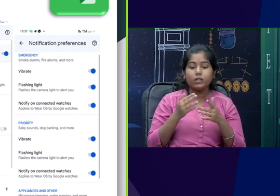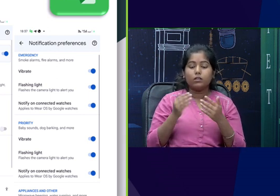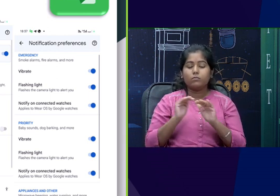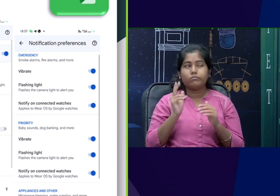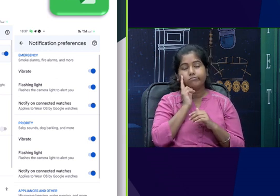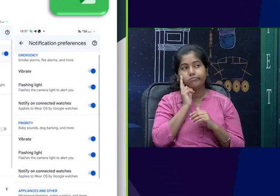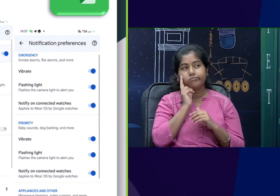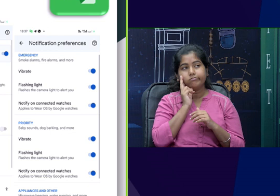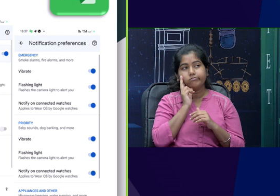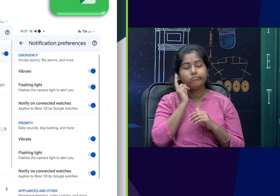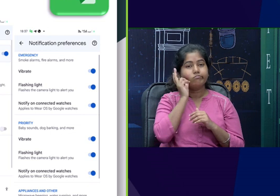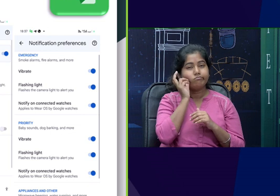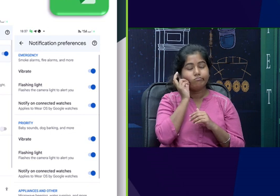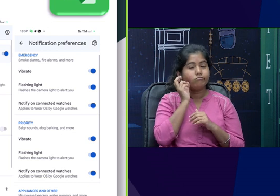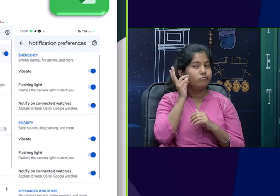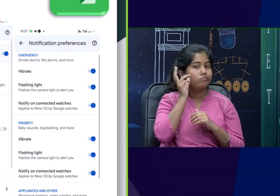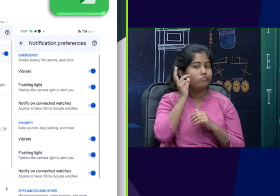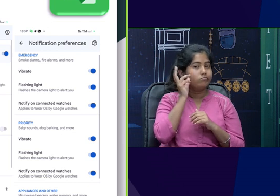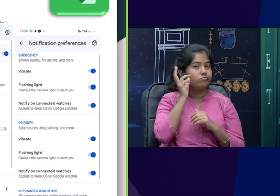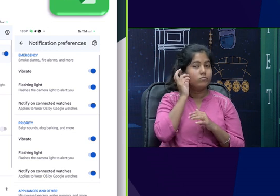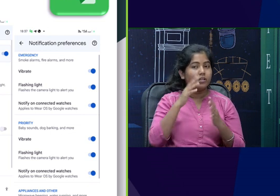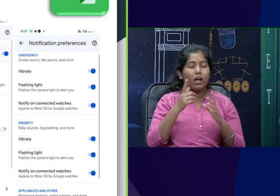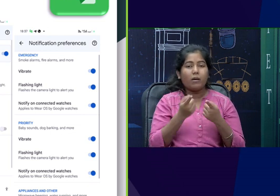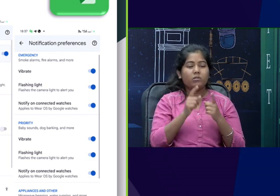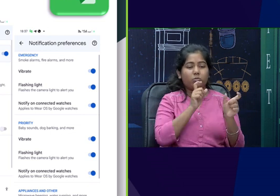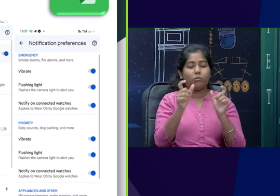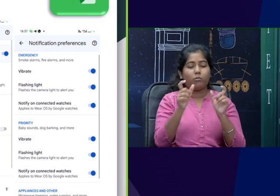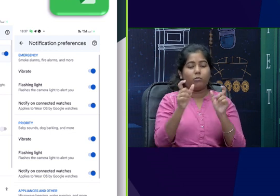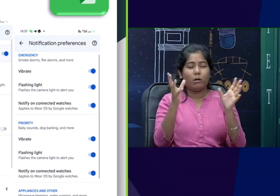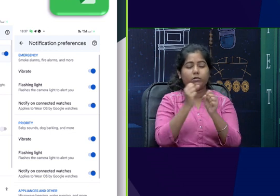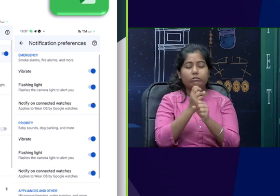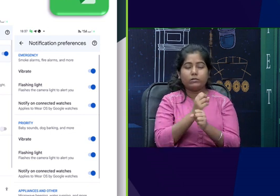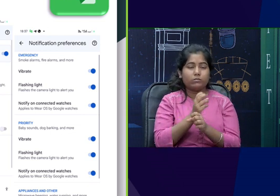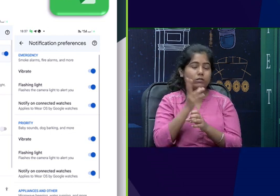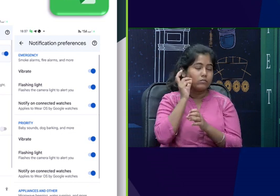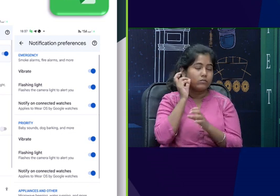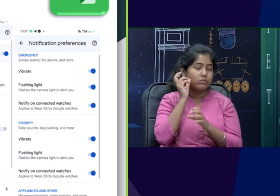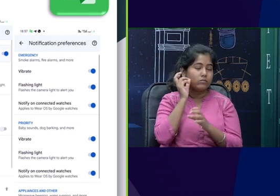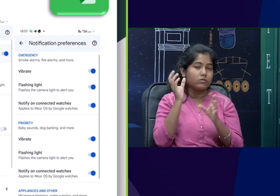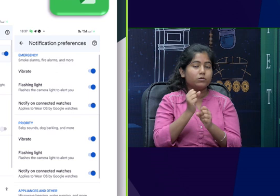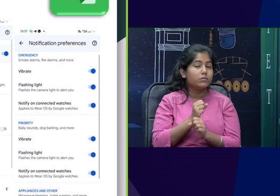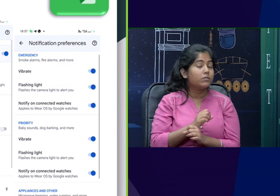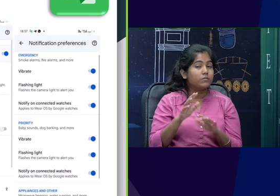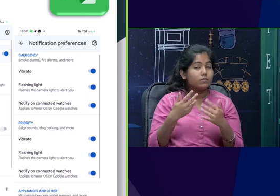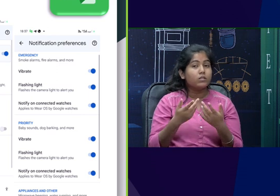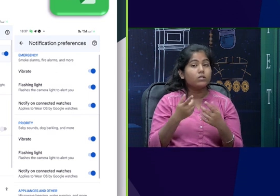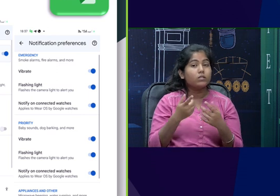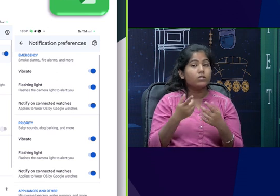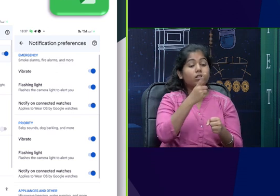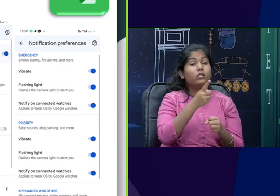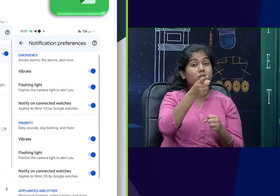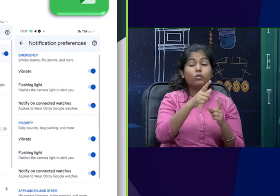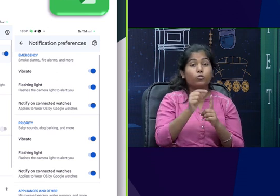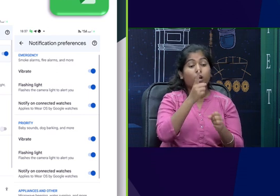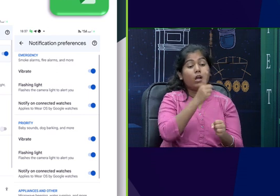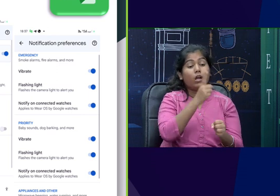रहा है लेकिन बहुत सारे वर्ड में भी बीच में मिस हो जाए, ऐसा परिस्थिति आ जाती है, तो ये क्या होता है, जो टीचर बोलेगा